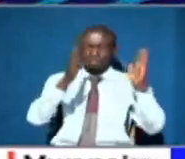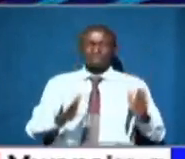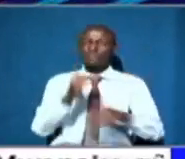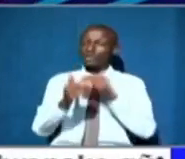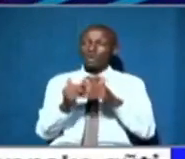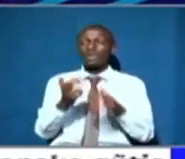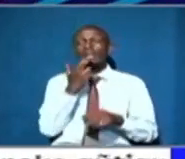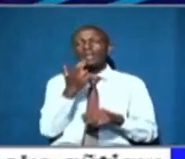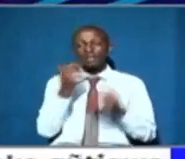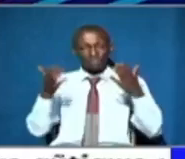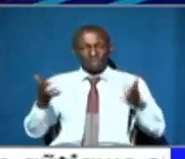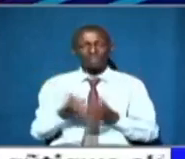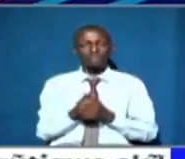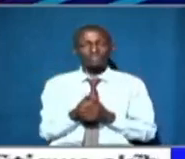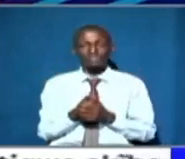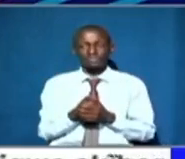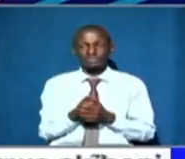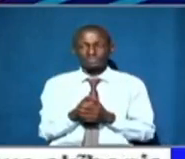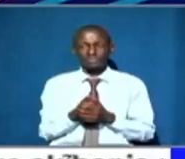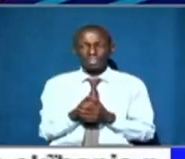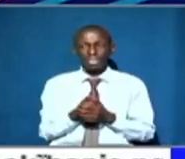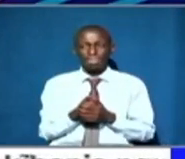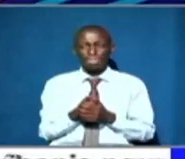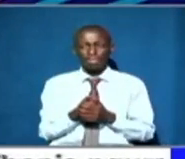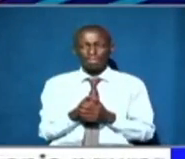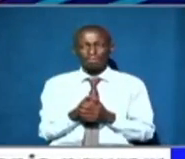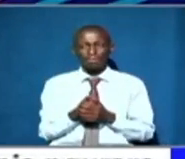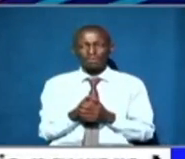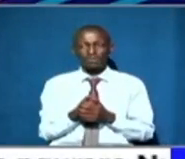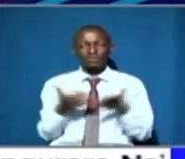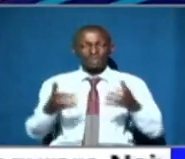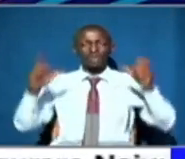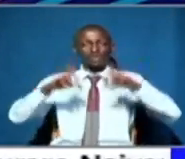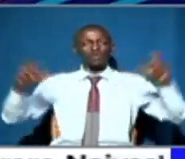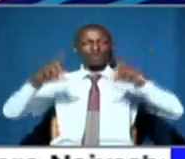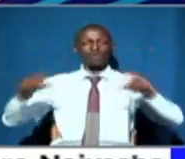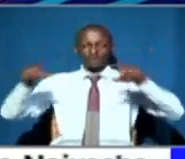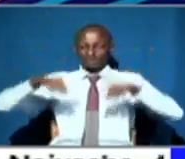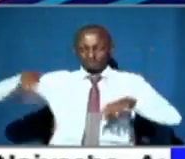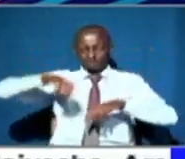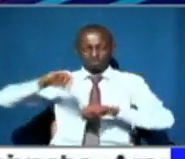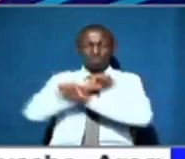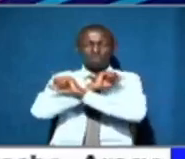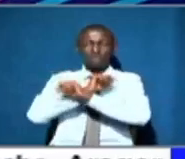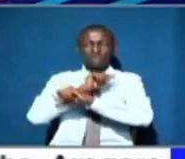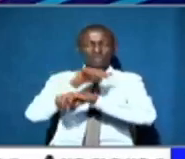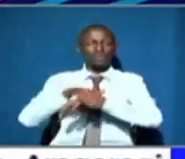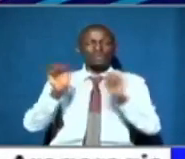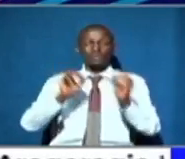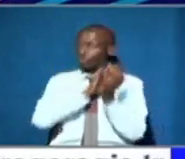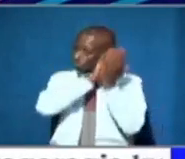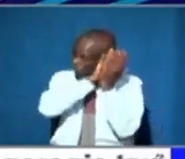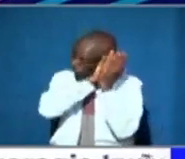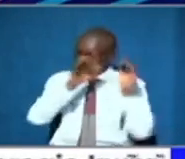hau kwa kuhole ona tukiaragi ya le tuwe menye reto ona idhuwe tukua nagetada lewe